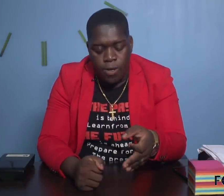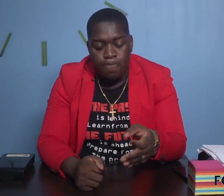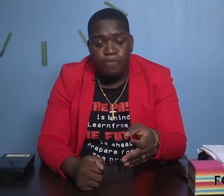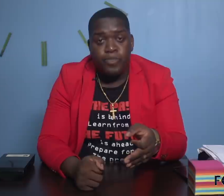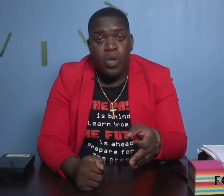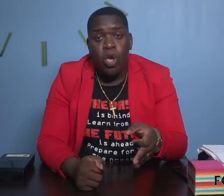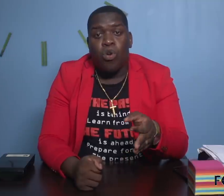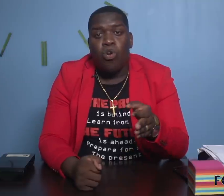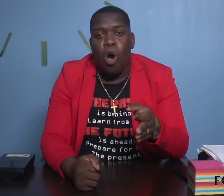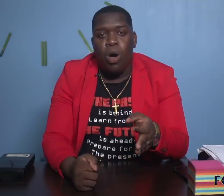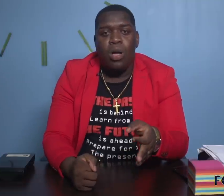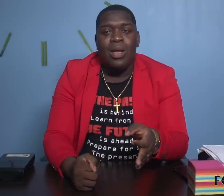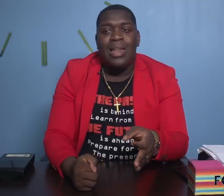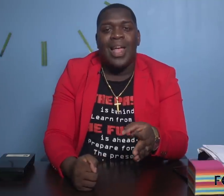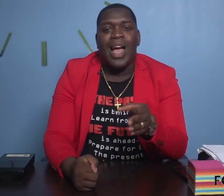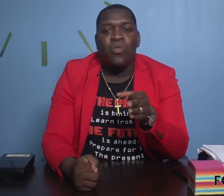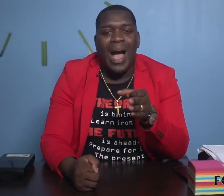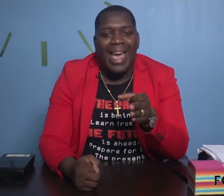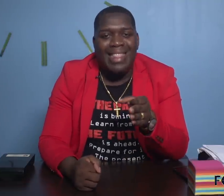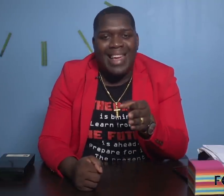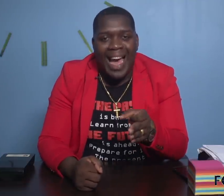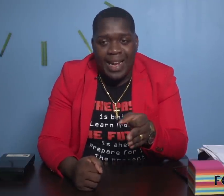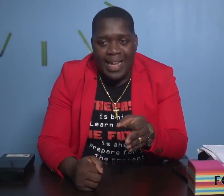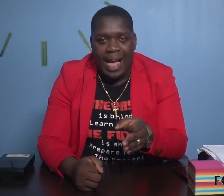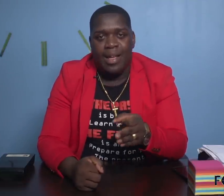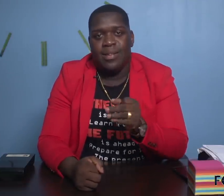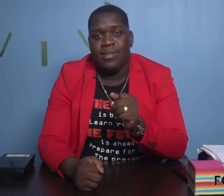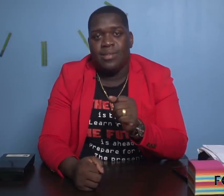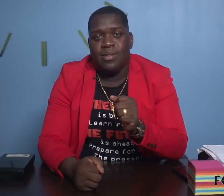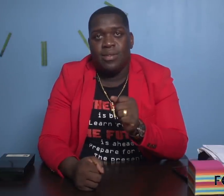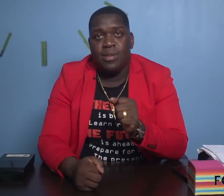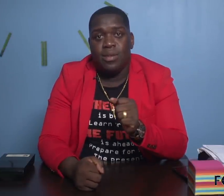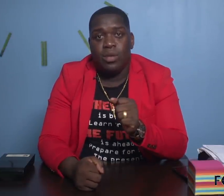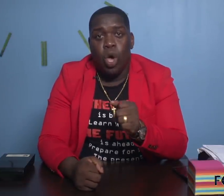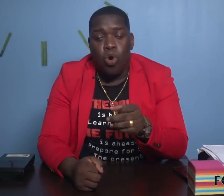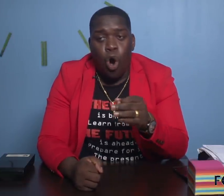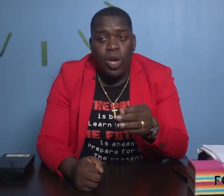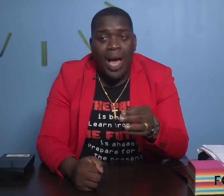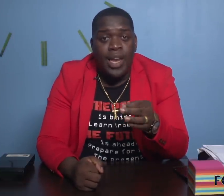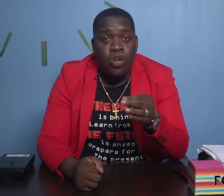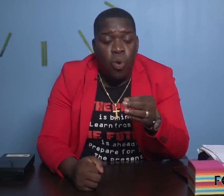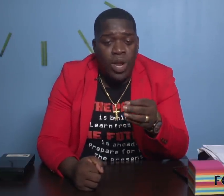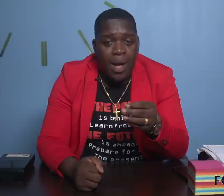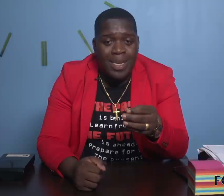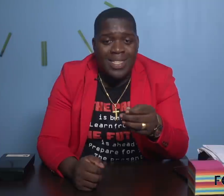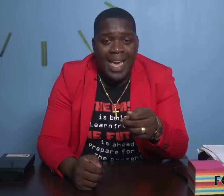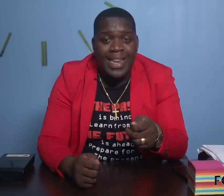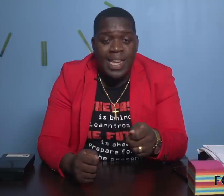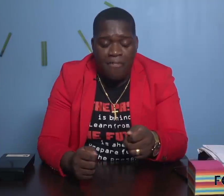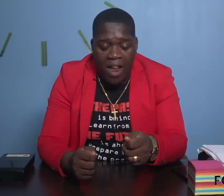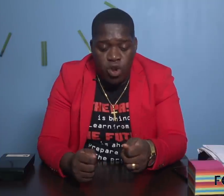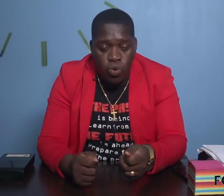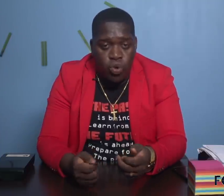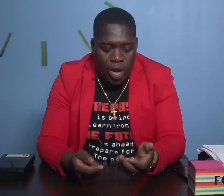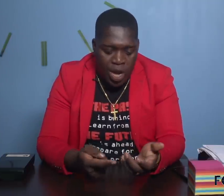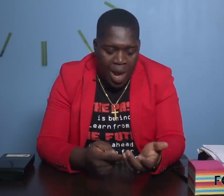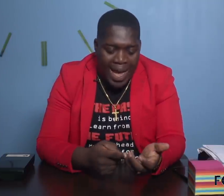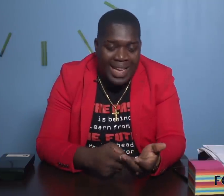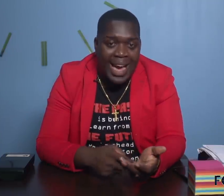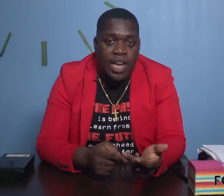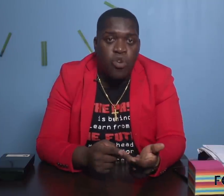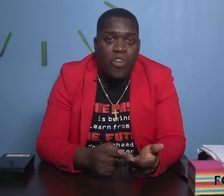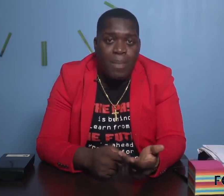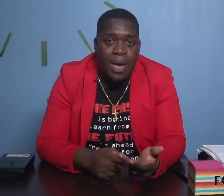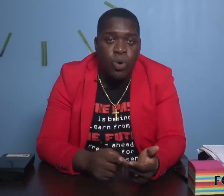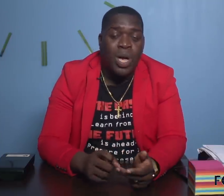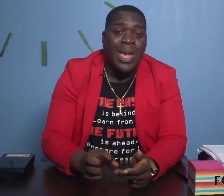je kon na ga je ID karta. Kon na ga de nodige bescheiden die de van nodig, kon na ga je